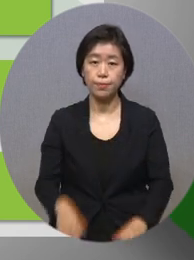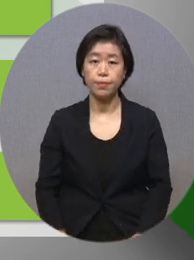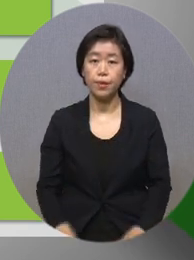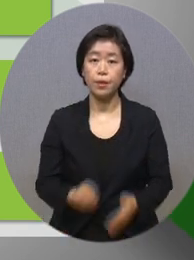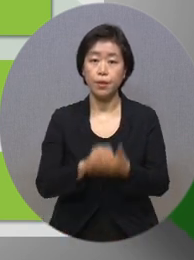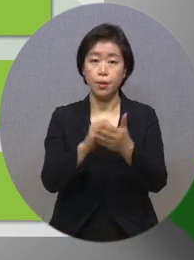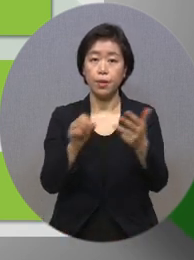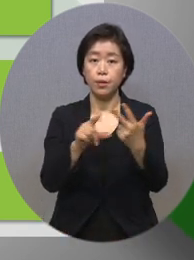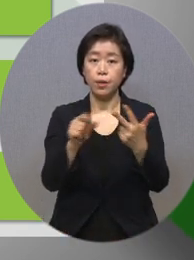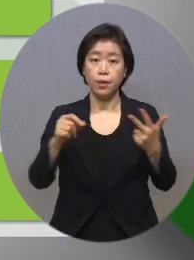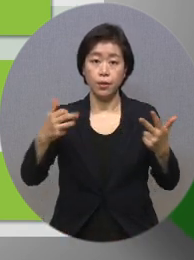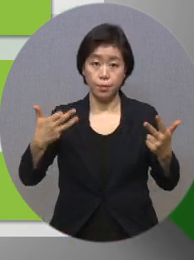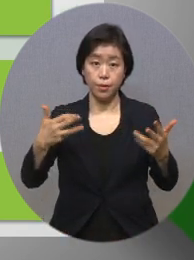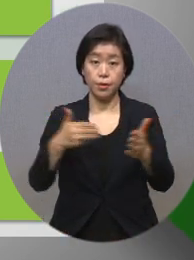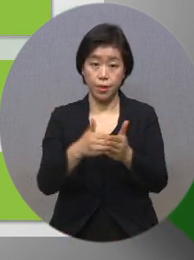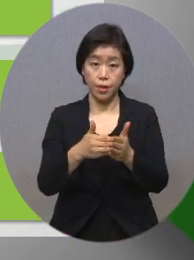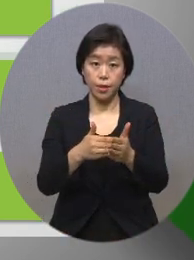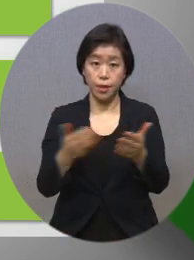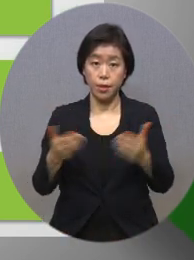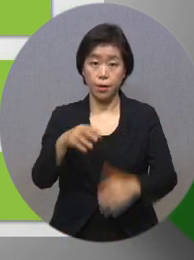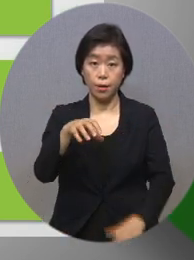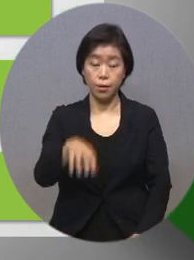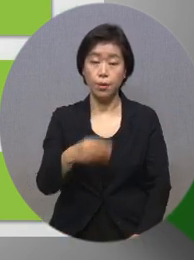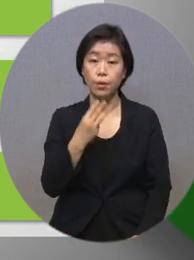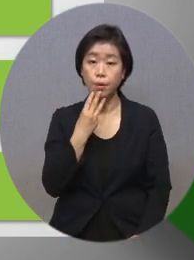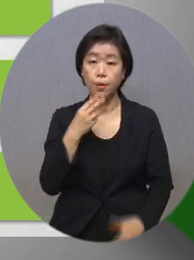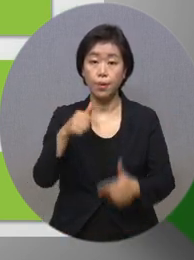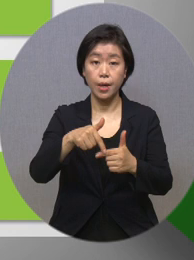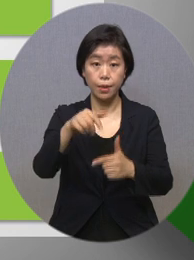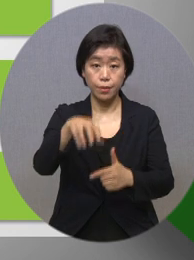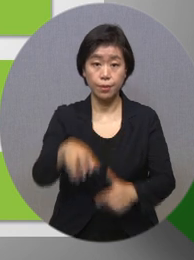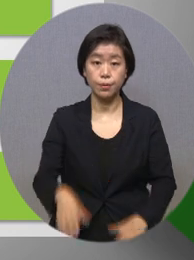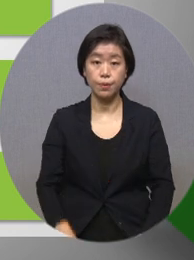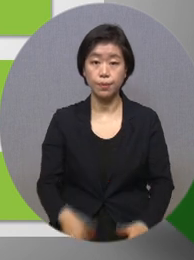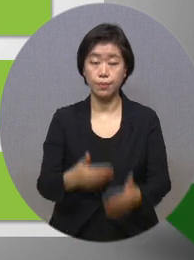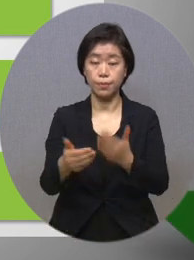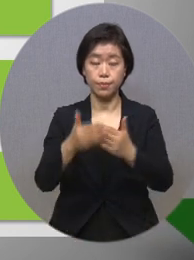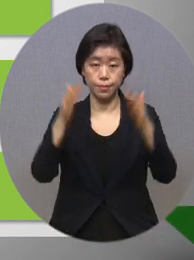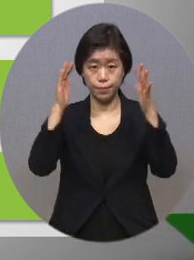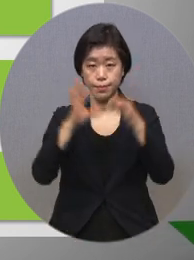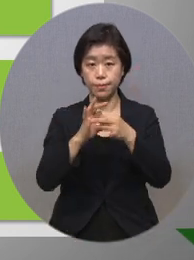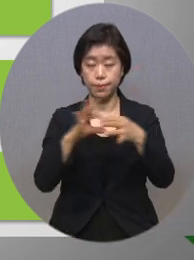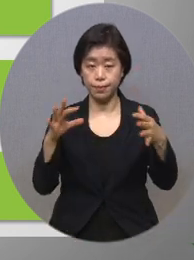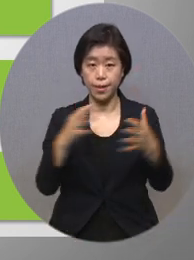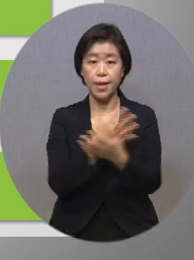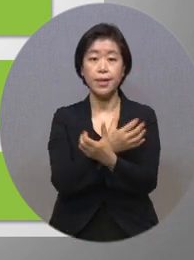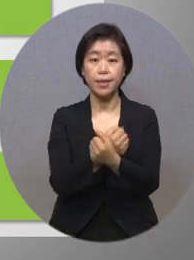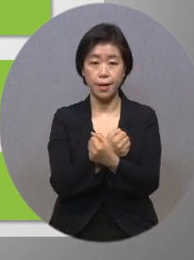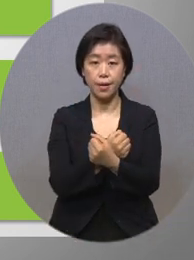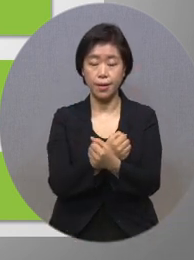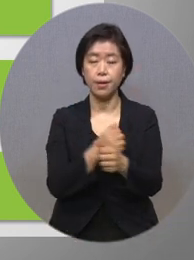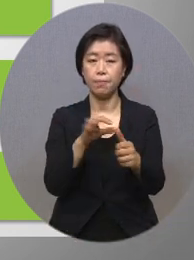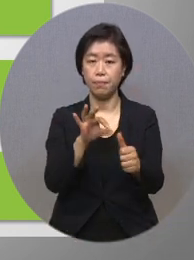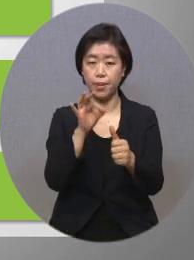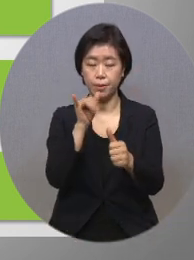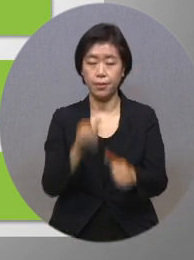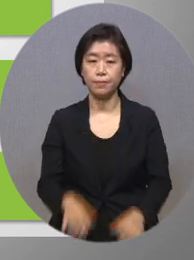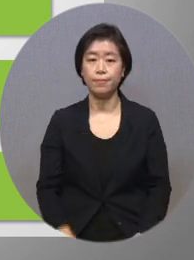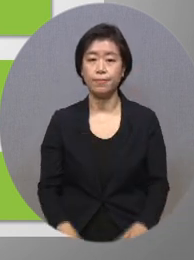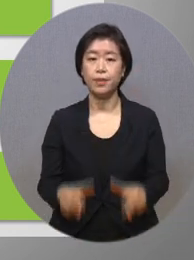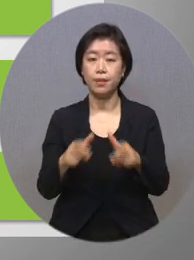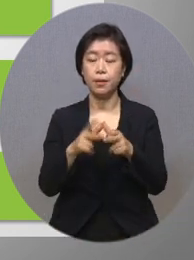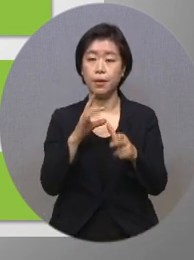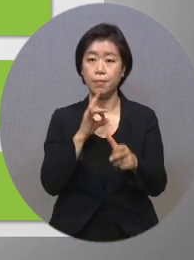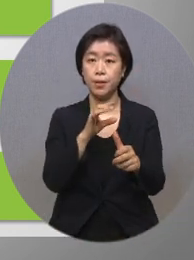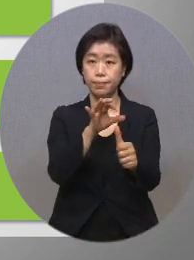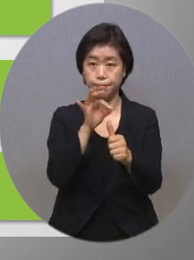17일까지며 근무지는 서울특별시 강남구입니다. 경력과 학력은 무관하며 계약직을 채용합니다. 장애인만